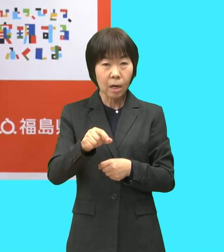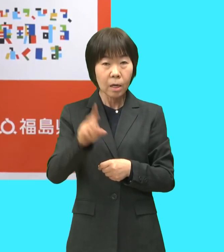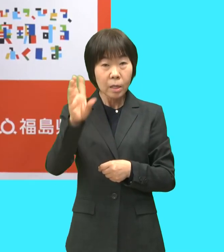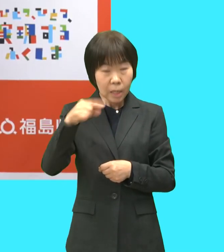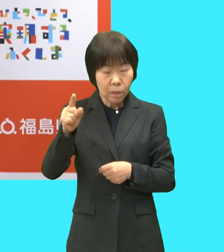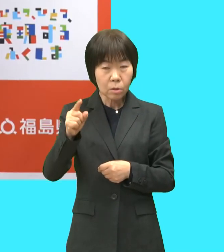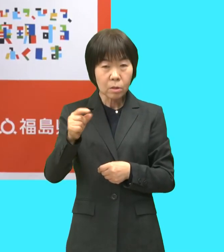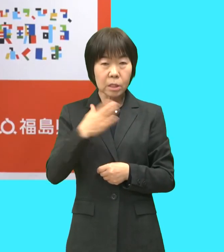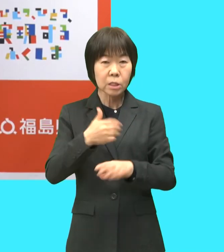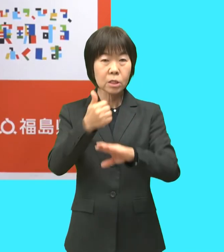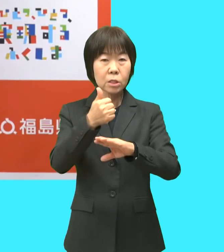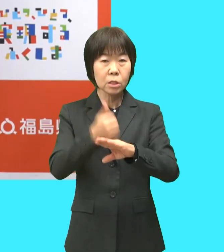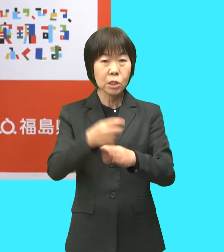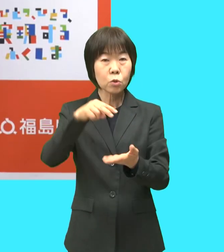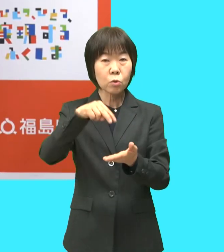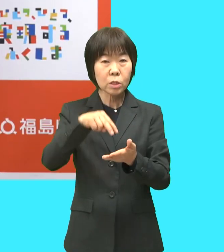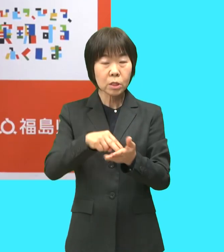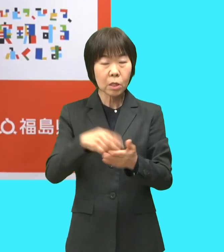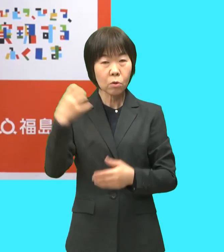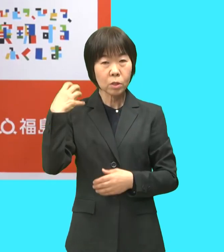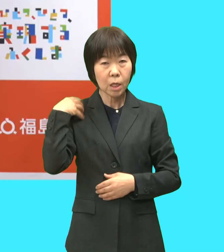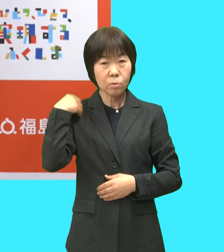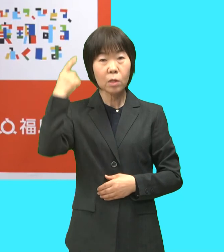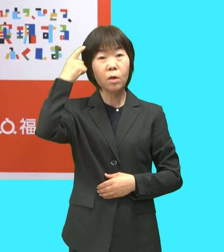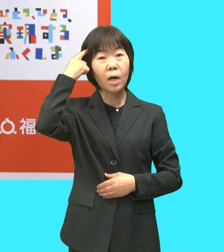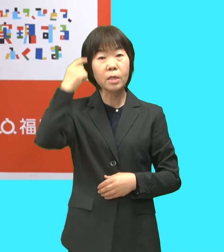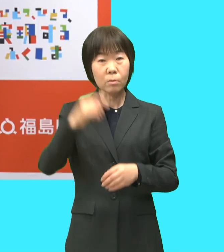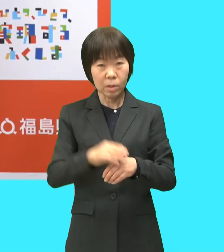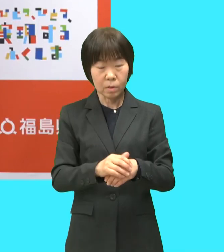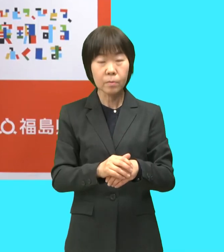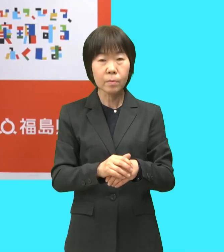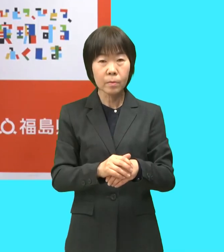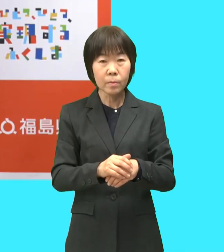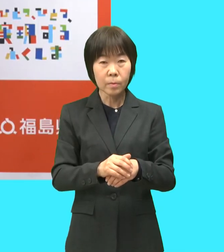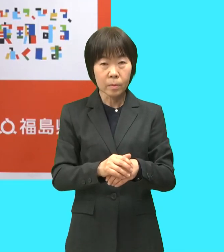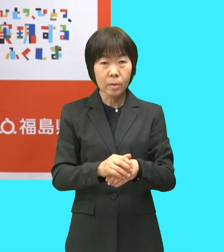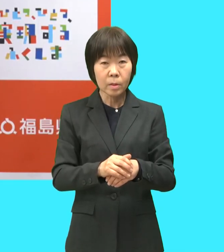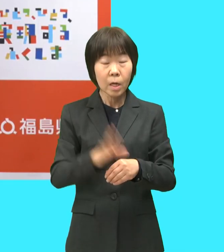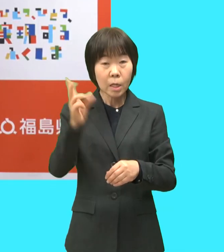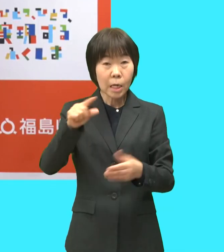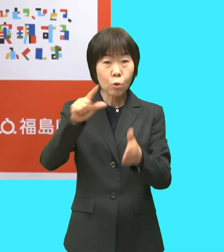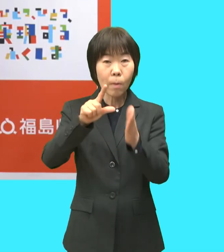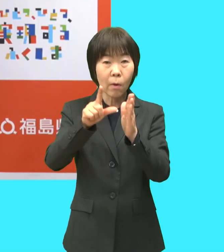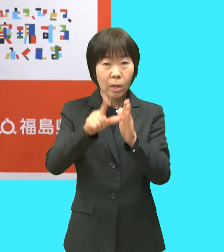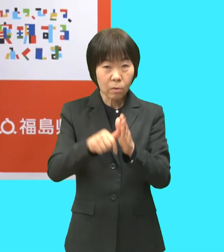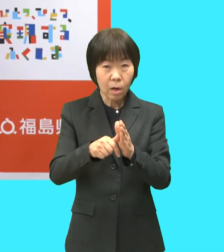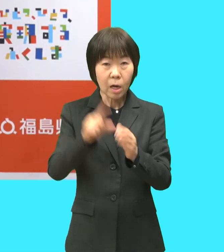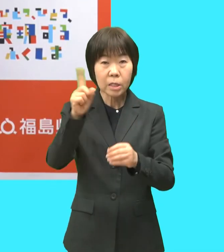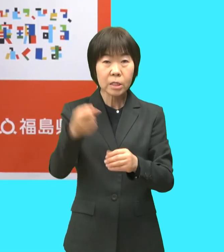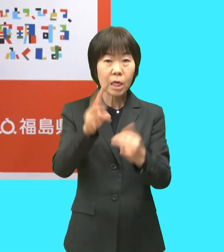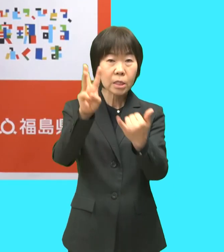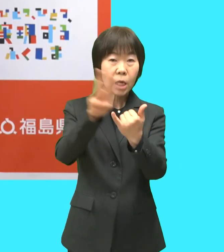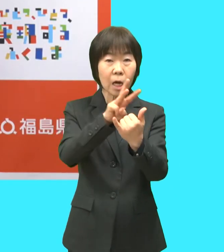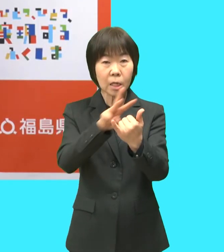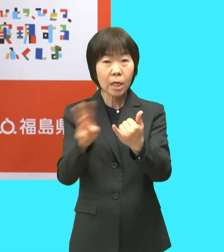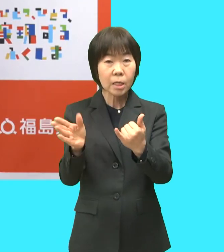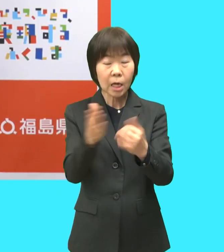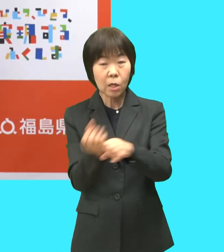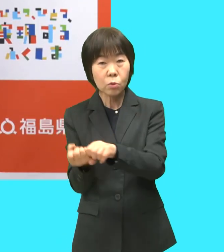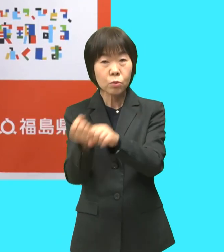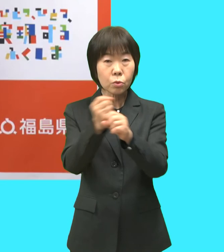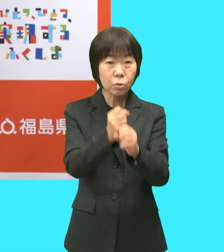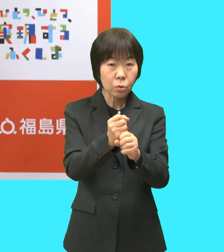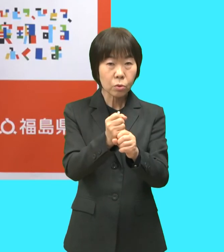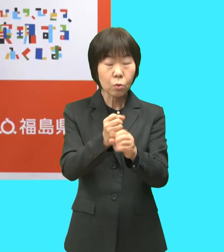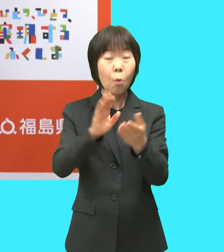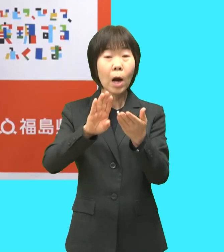あるいは知事としての責務だと考えております。また特に本県の場合は自然災害からの復旧にと